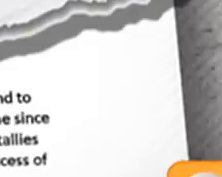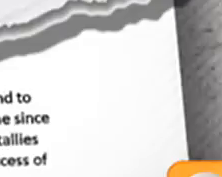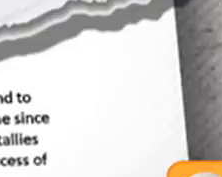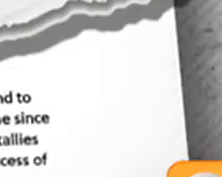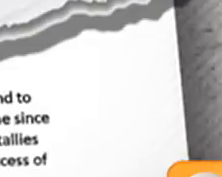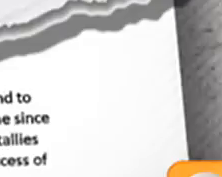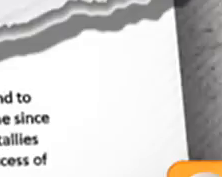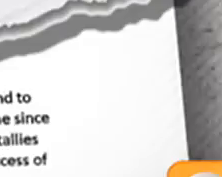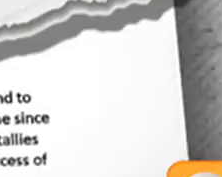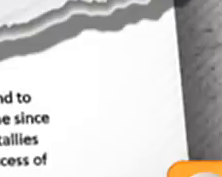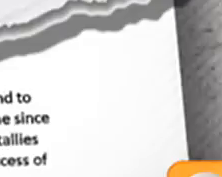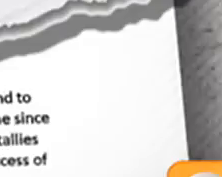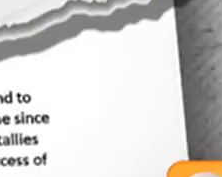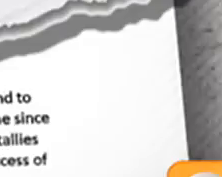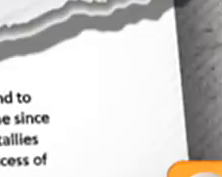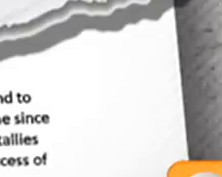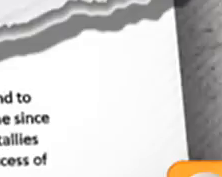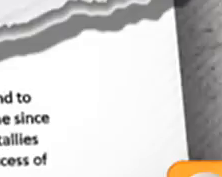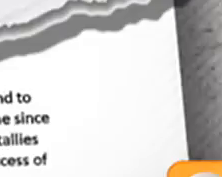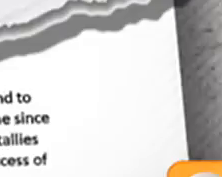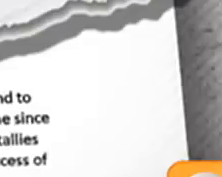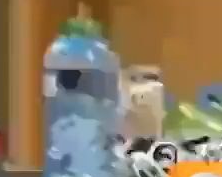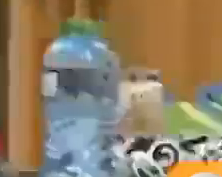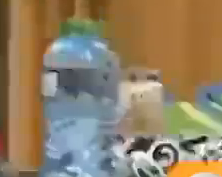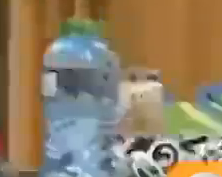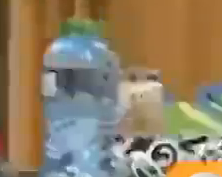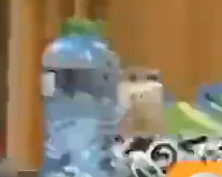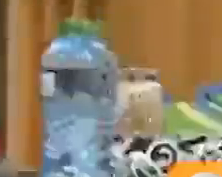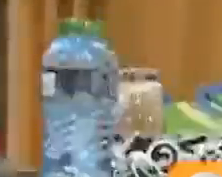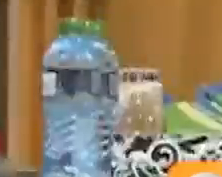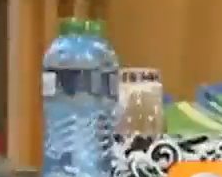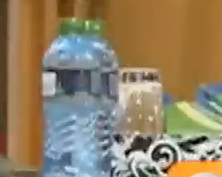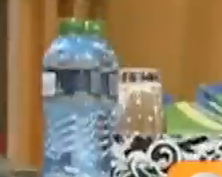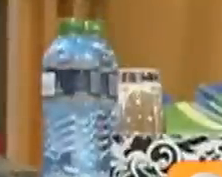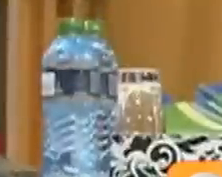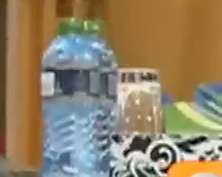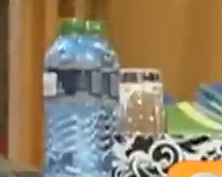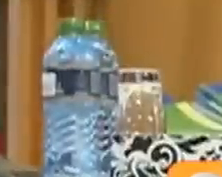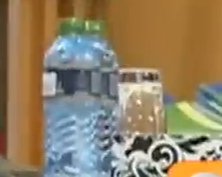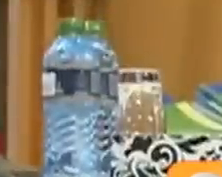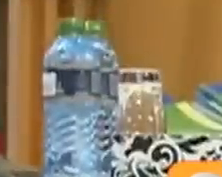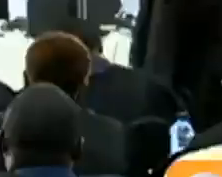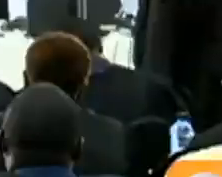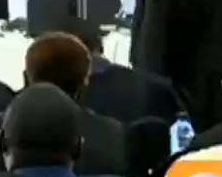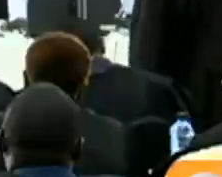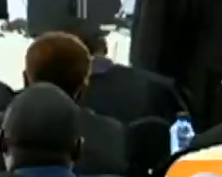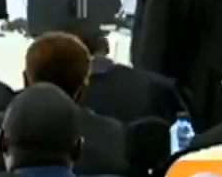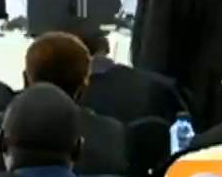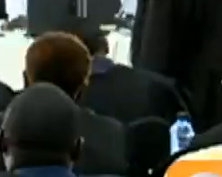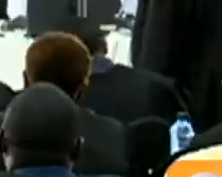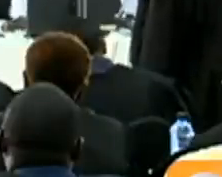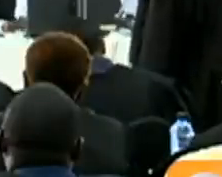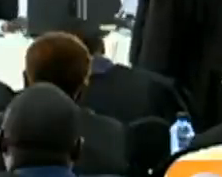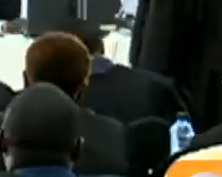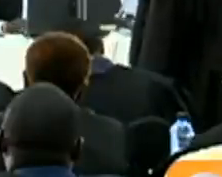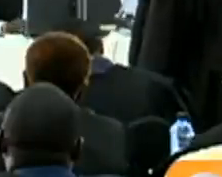sawa. Mahakama kupitia jaji Isaac Lenaola imesema kuwa taarifa waliokuwa wamepokea ni kuwa shughuli